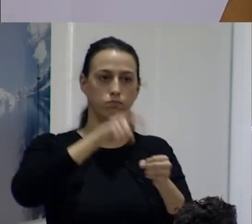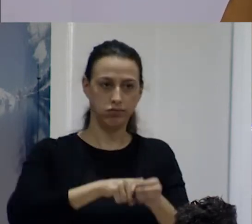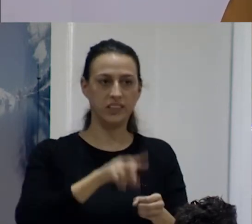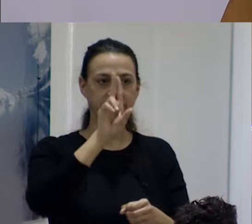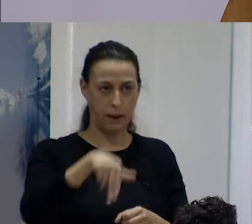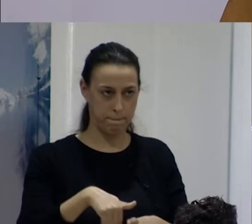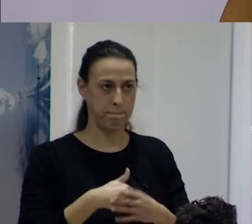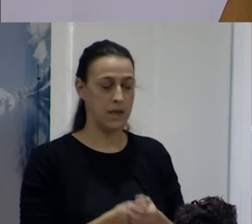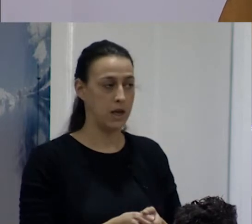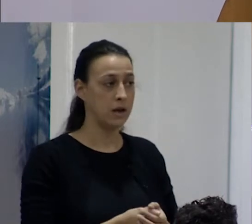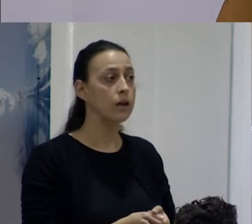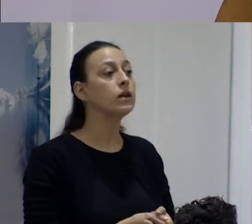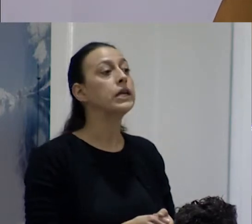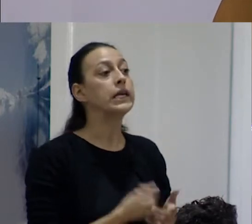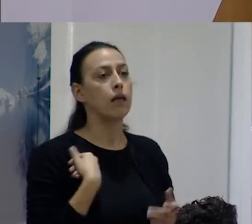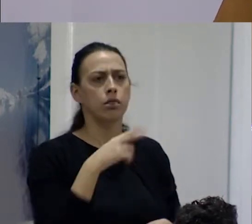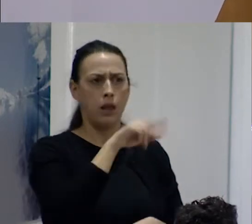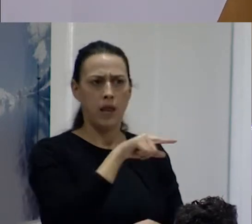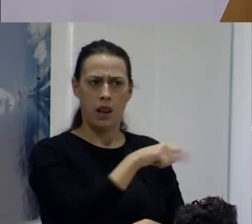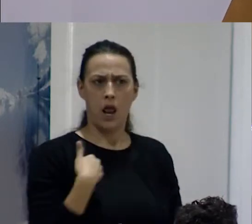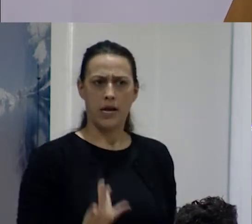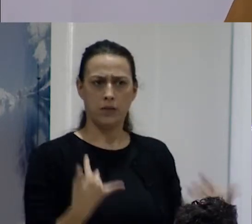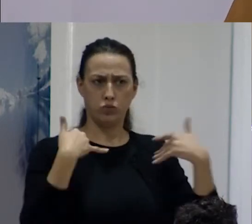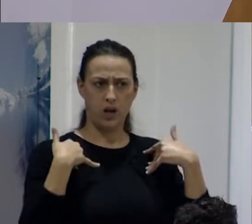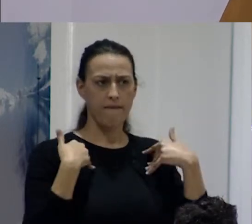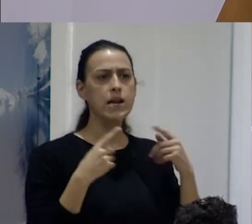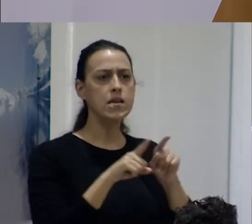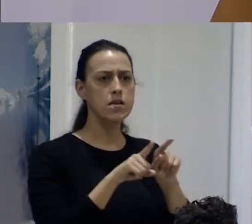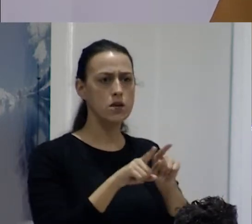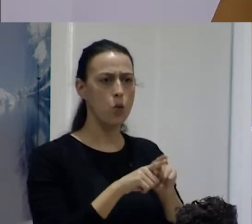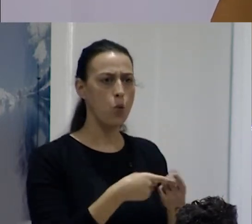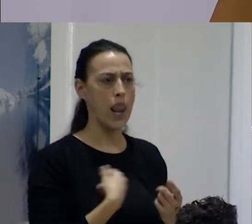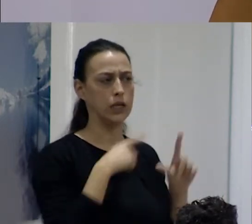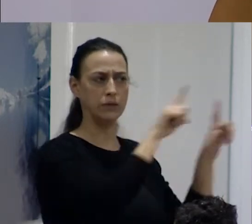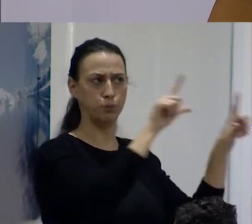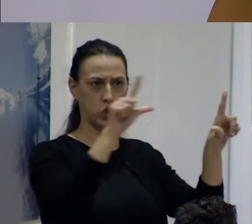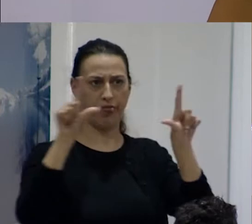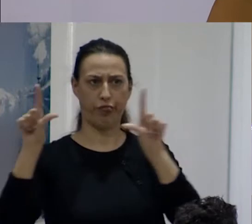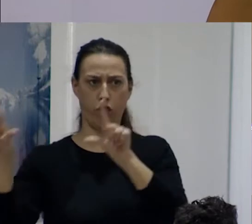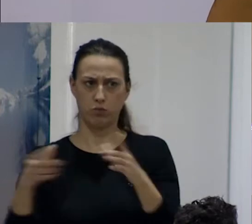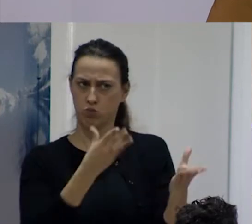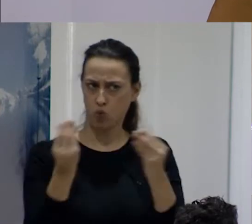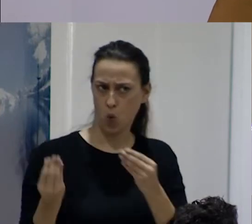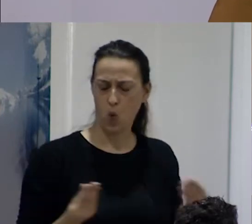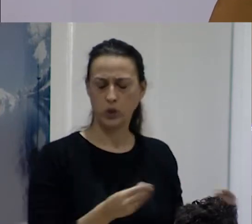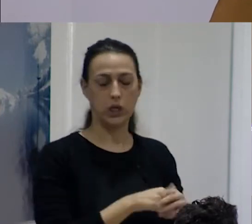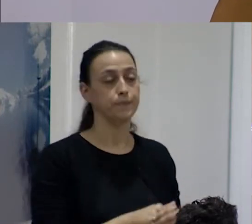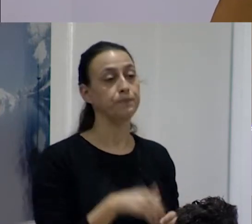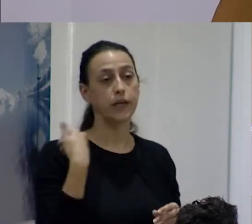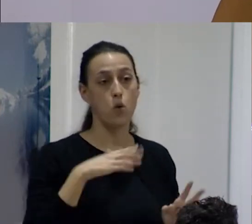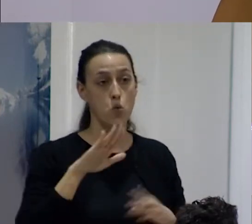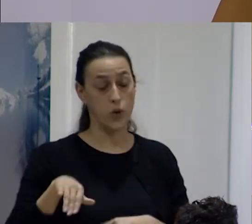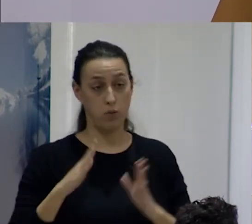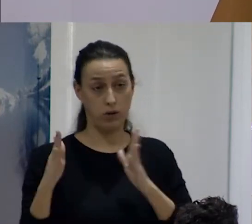fins al muntatge de desenes d'exposicions d'art modern. El tercer apartat comprendria el de gestor